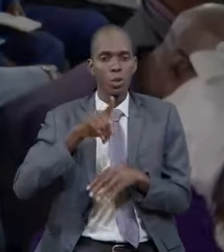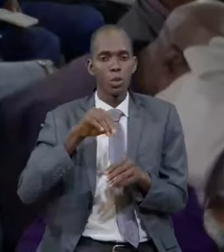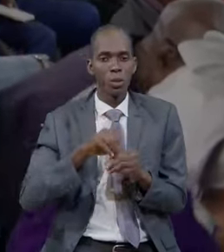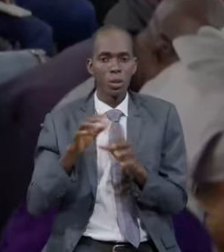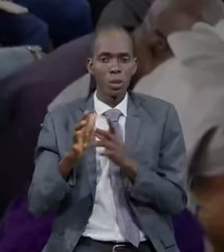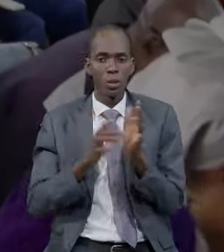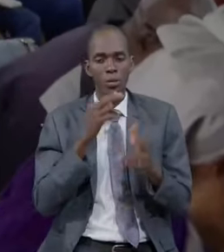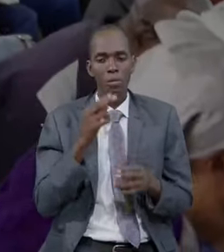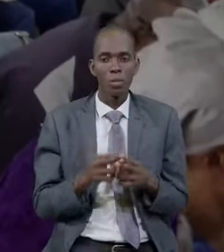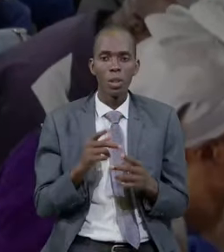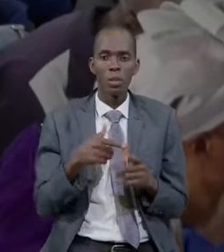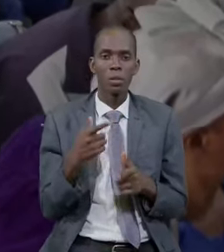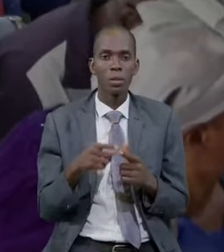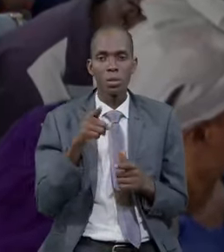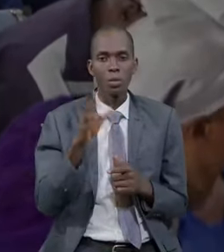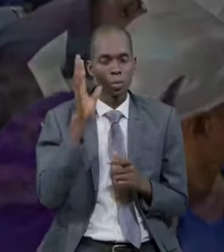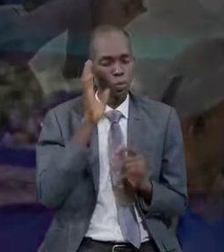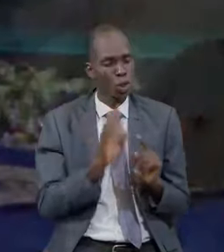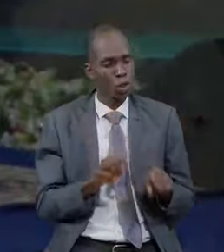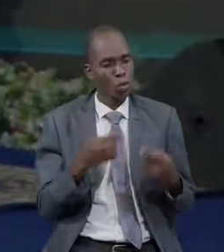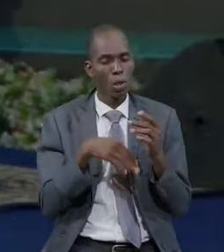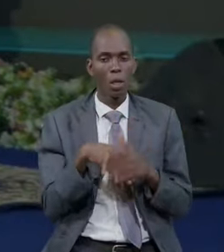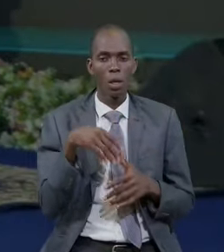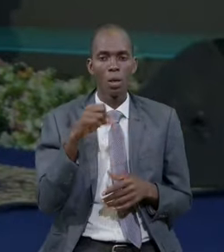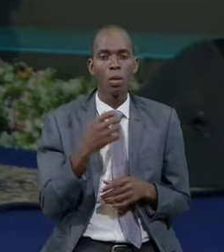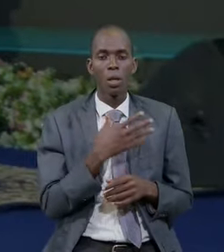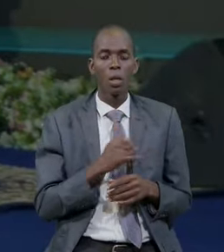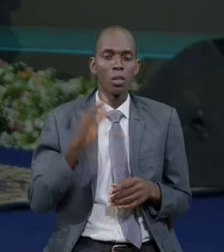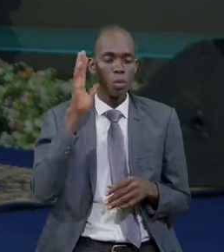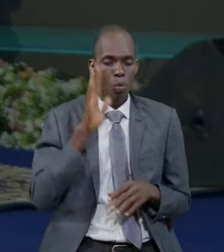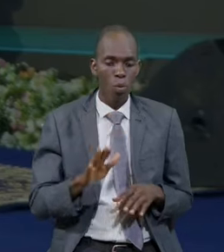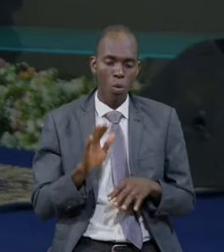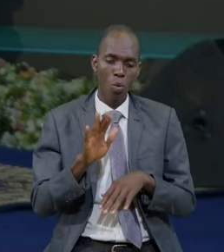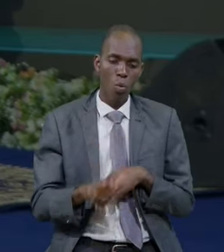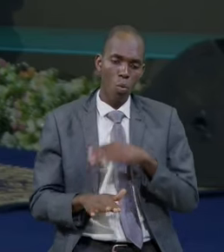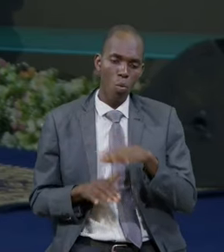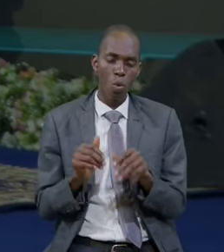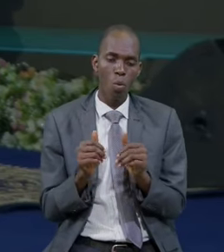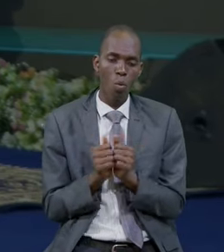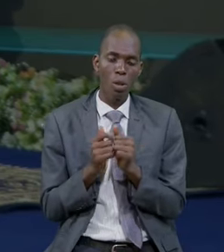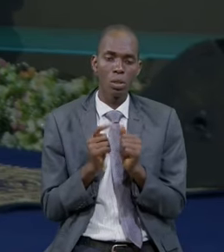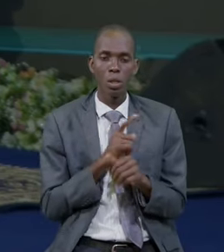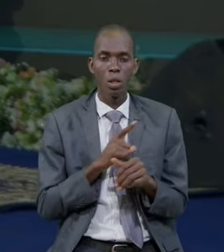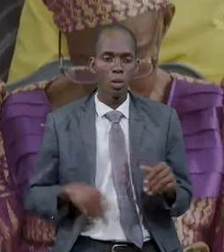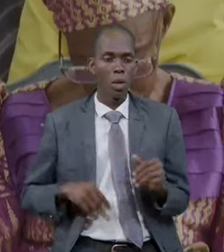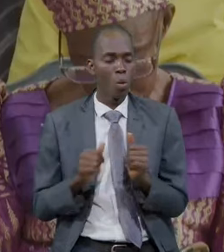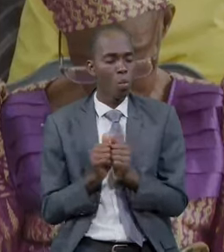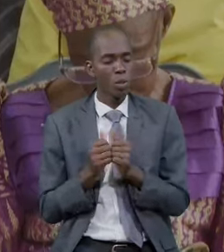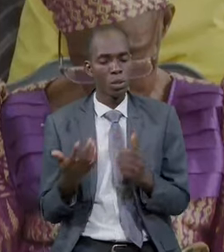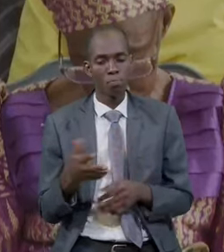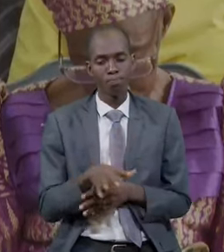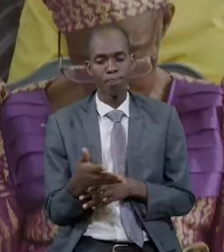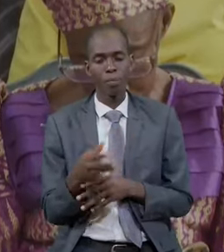Et tu pourras sortir. Et tu marcheras devant le Seigneur sans compromission au nom de